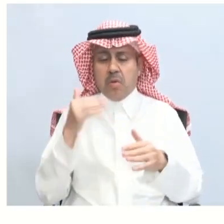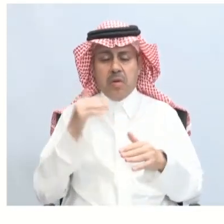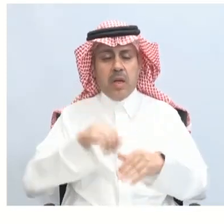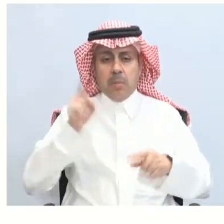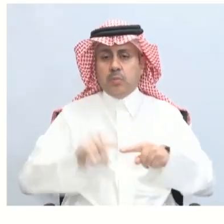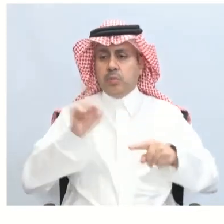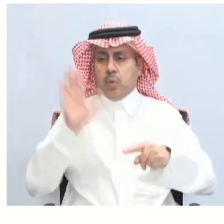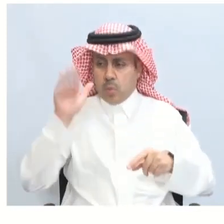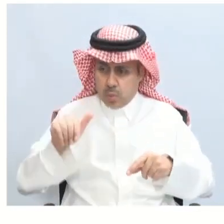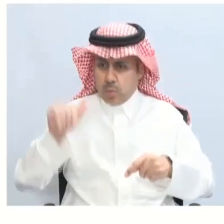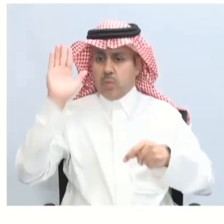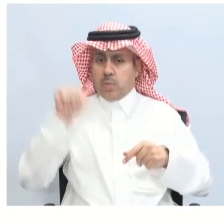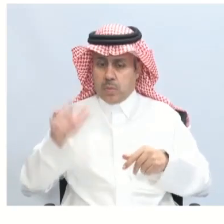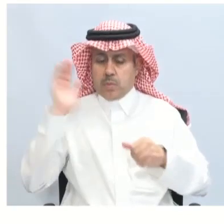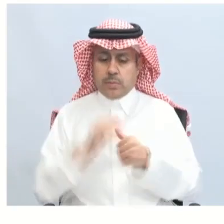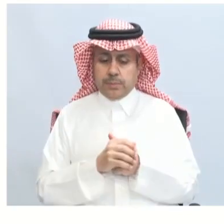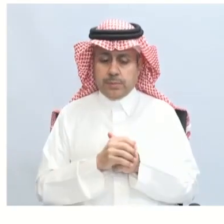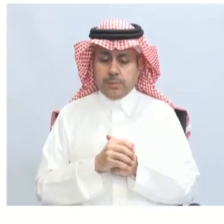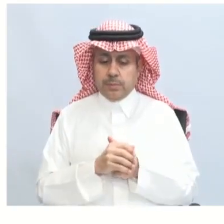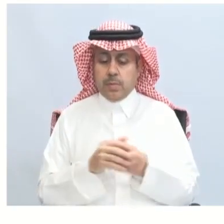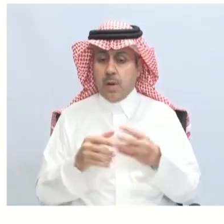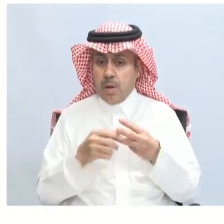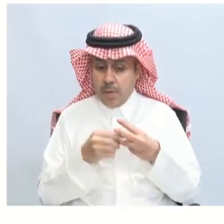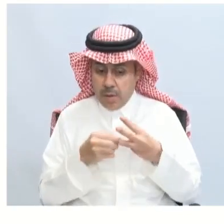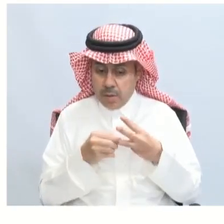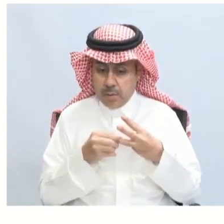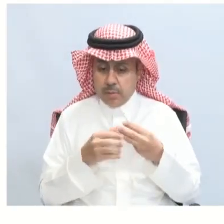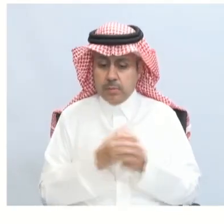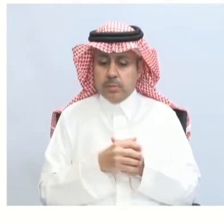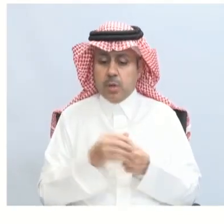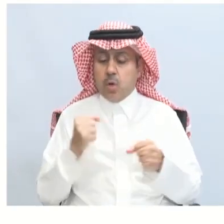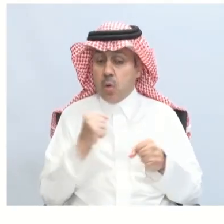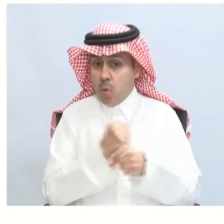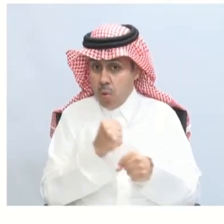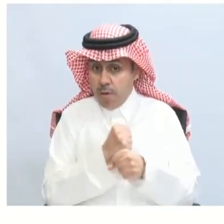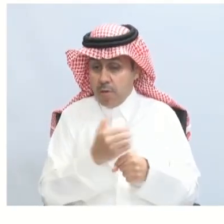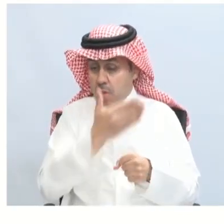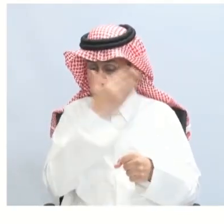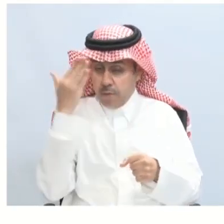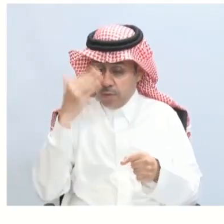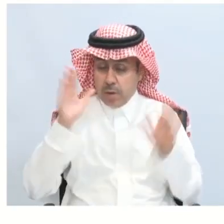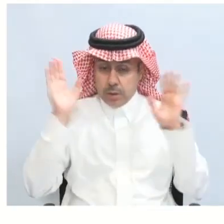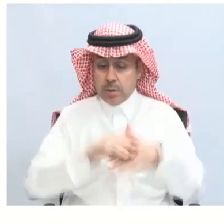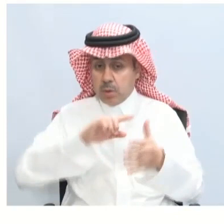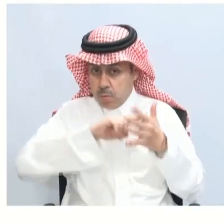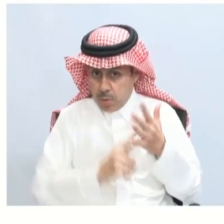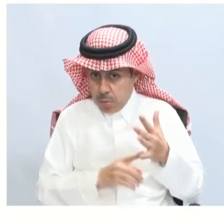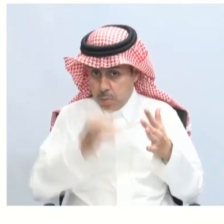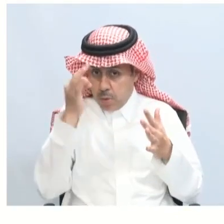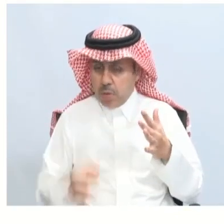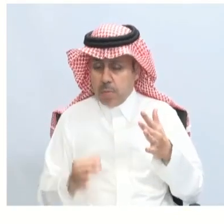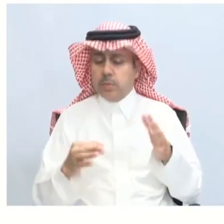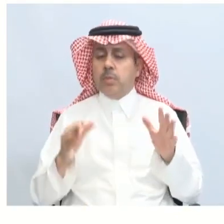تؤدى ناقصه الاركان ودون خشوع الخيار الاخير والثالث يحافظ على ادائها باركان